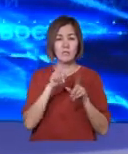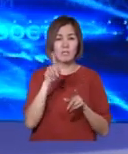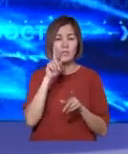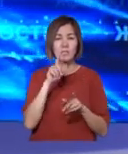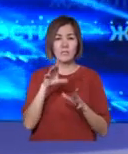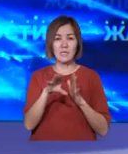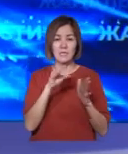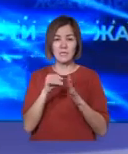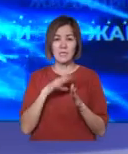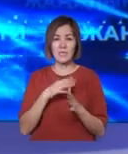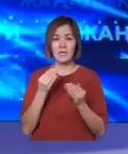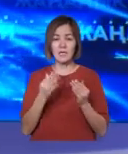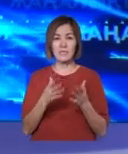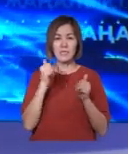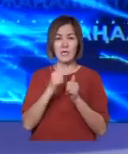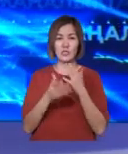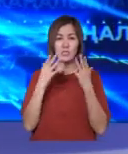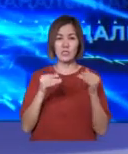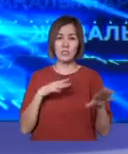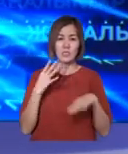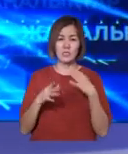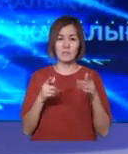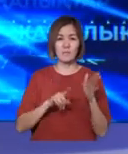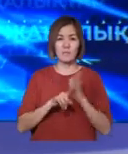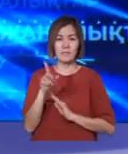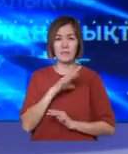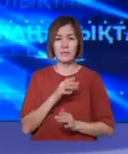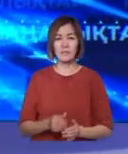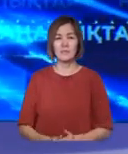палуандар іріктелген. Олар қазір күн сайын жаттығып дайындыққа кірісті.